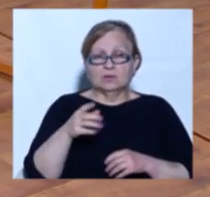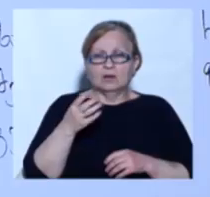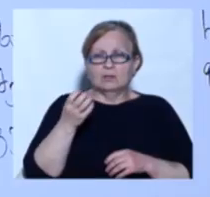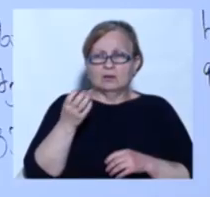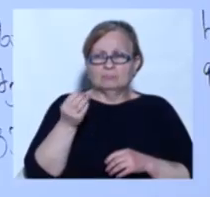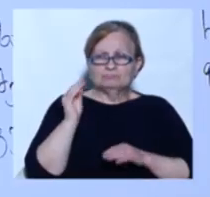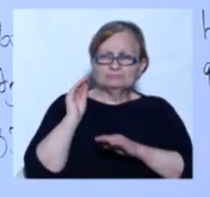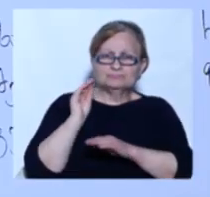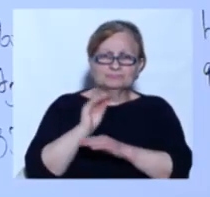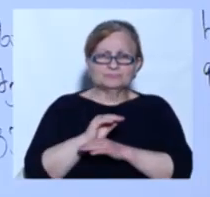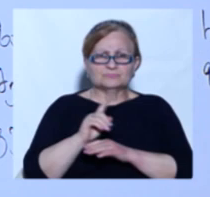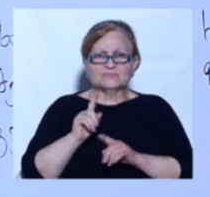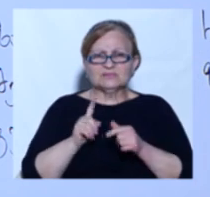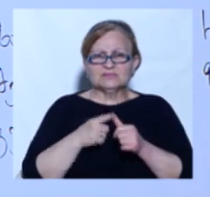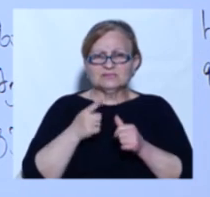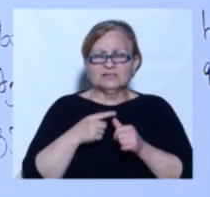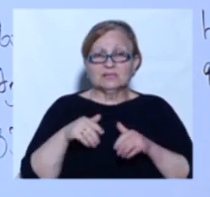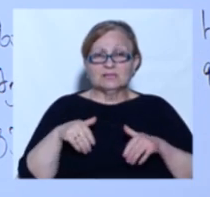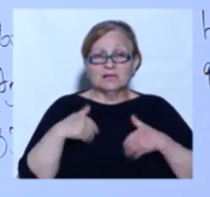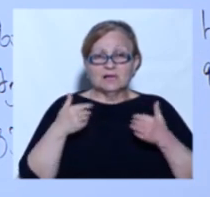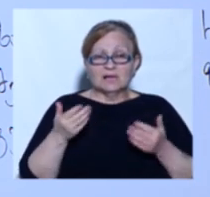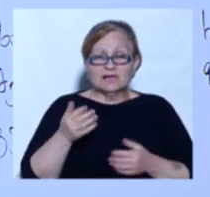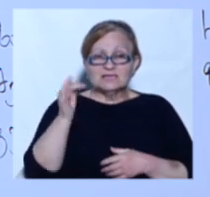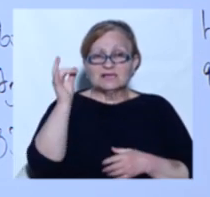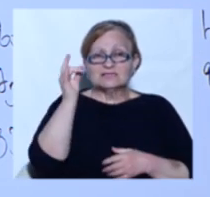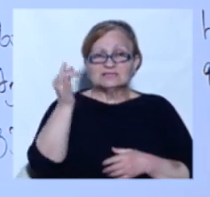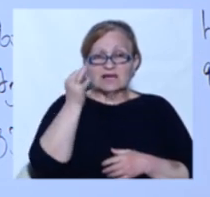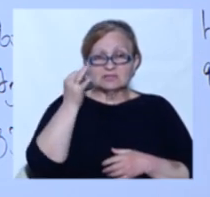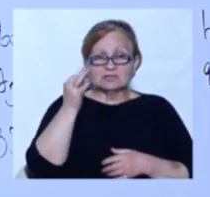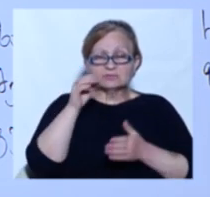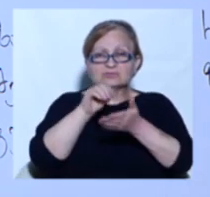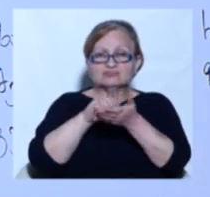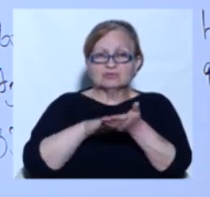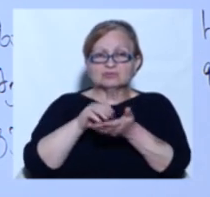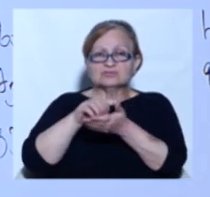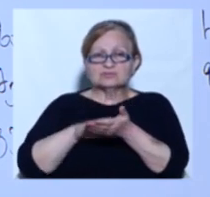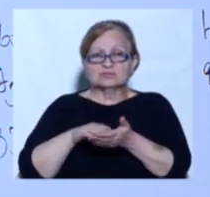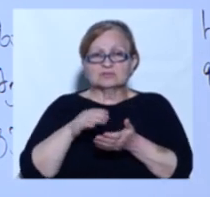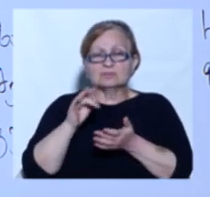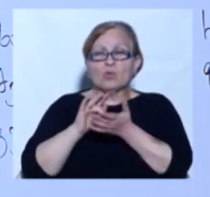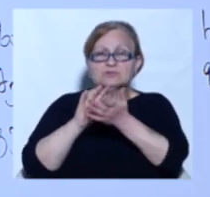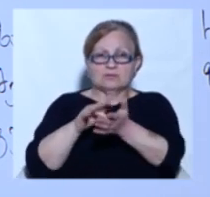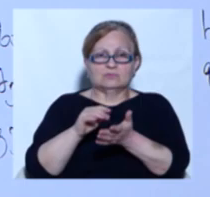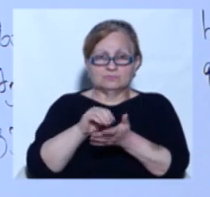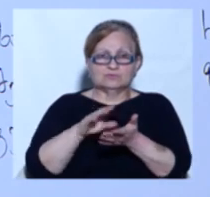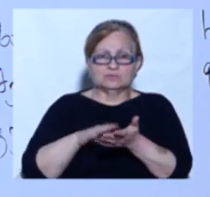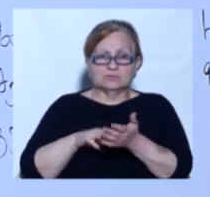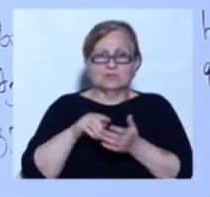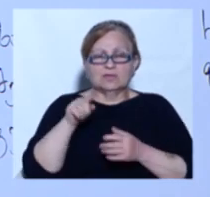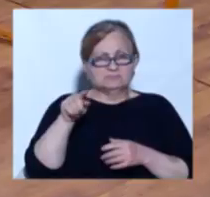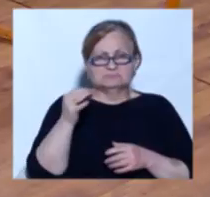უფრო საინტერესო გახადა მოგზაურის ჩანაწერები, ანუ იაპონურ კულტურაში, იაპონურ ლიტერატურაში ეს